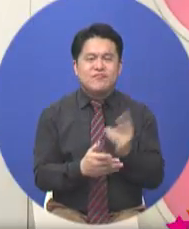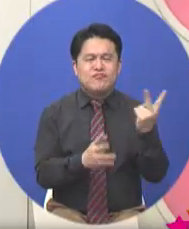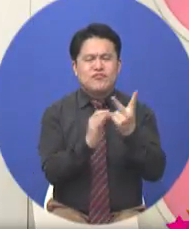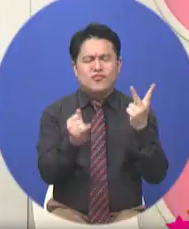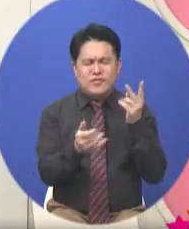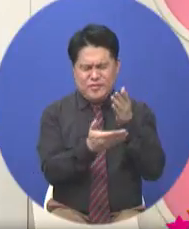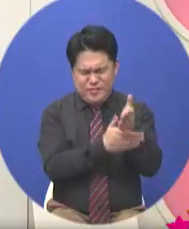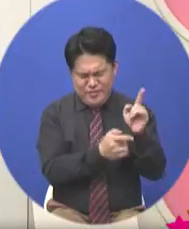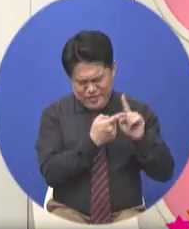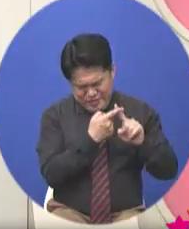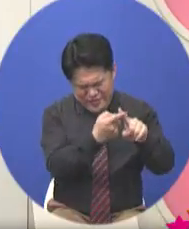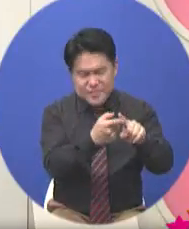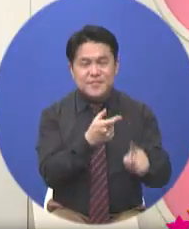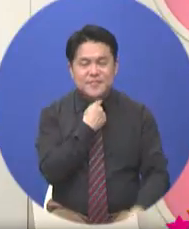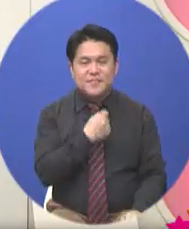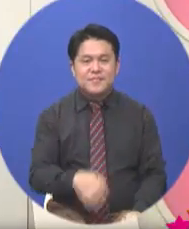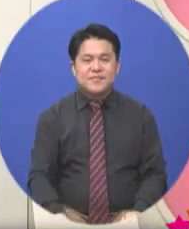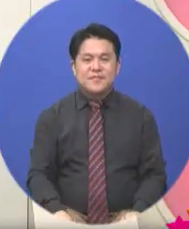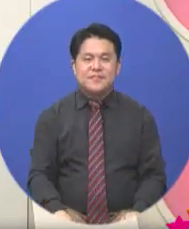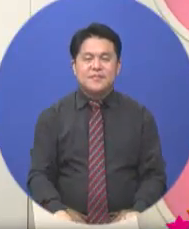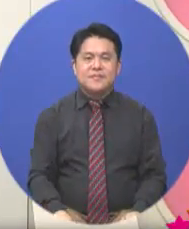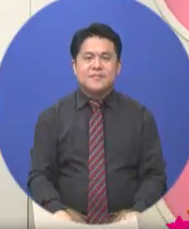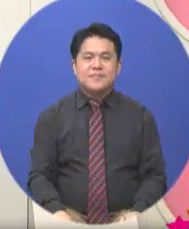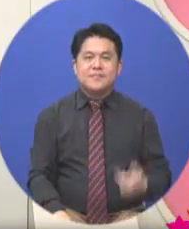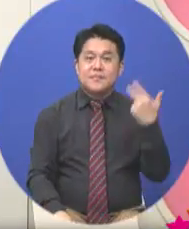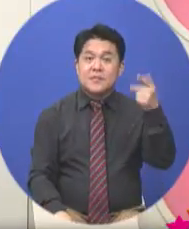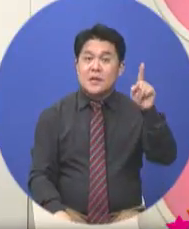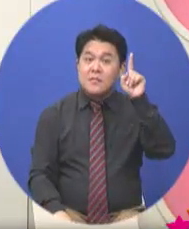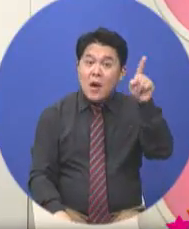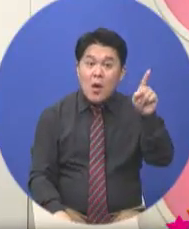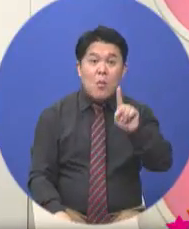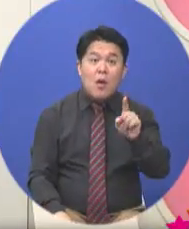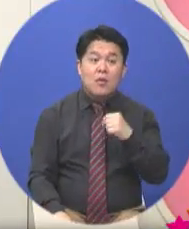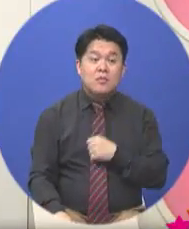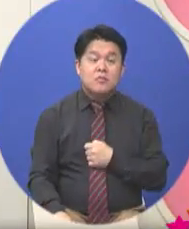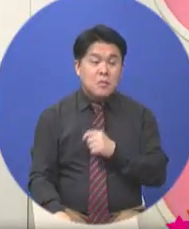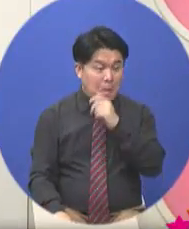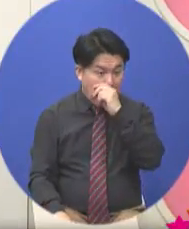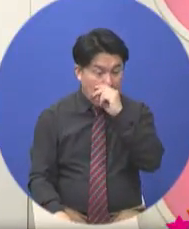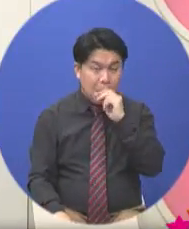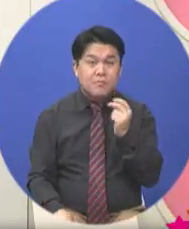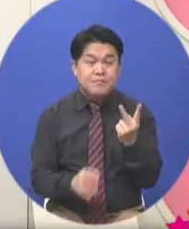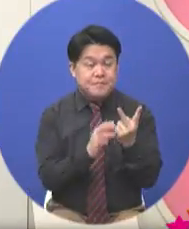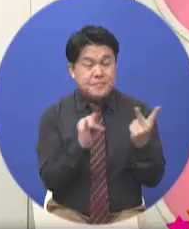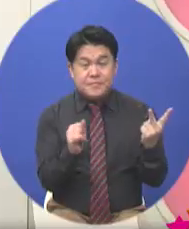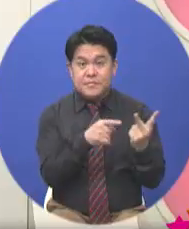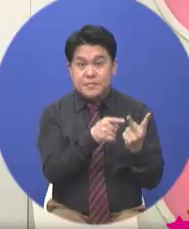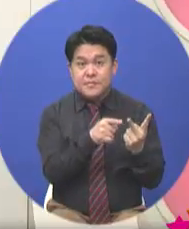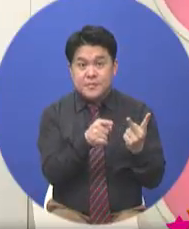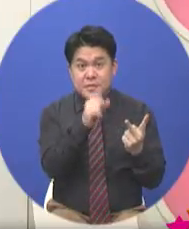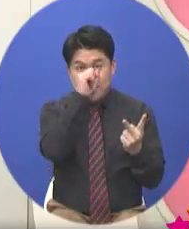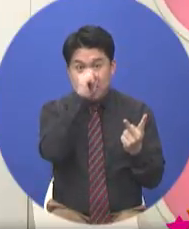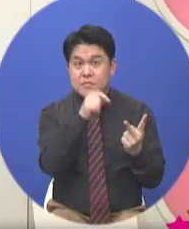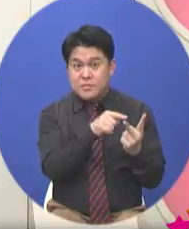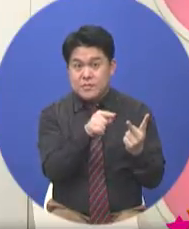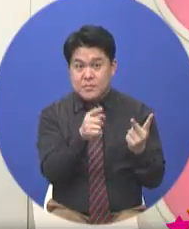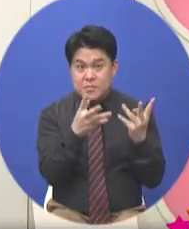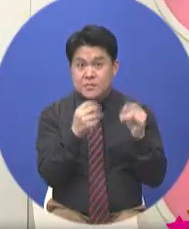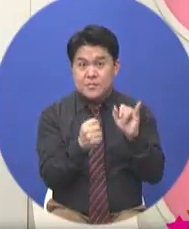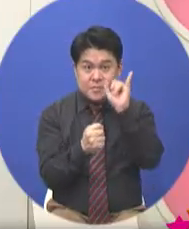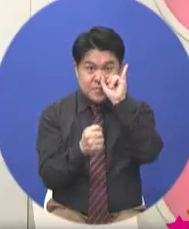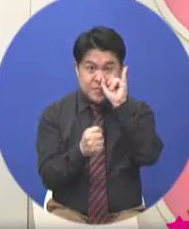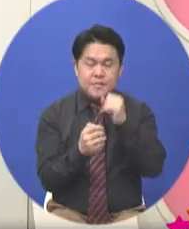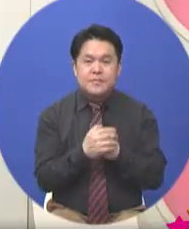있습니다. 아이고, 고맙습니다. 아, 그러니까 네. 조금 더. 저는 솔직히 좋아하는 두 분 사회자분들을 좋아하신 분이